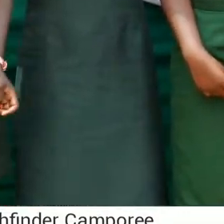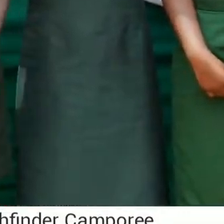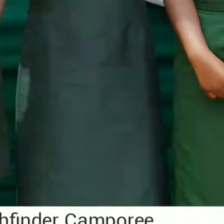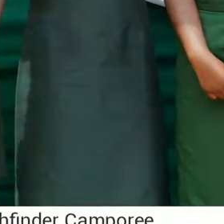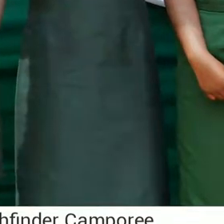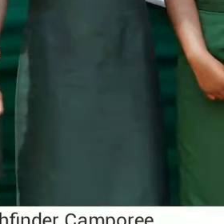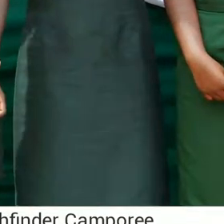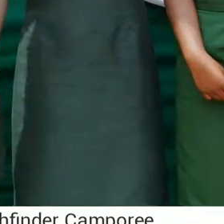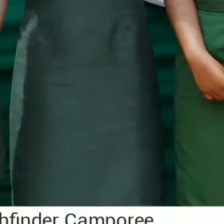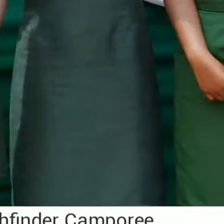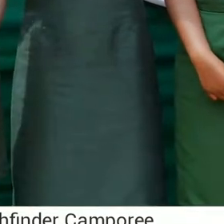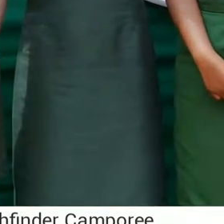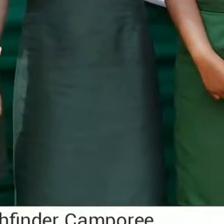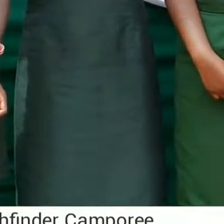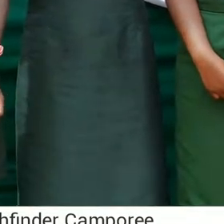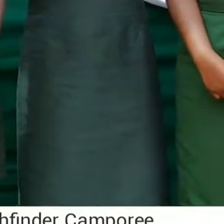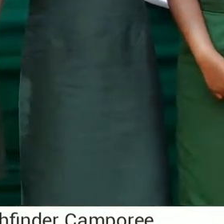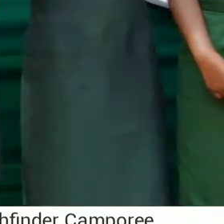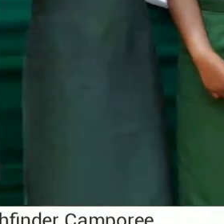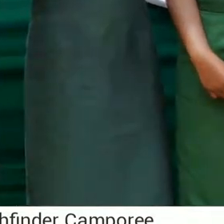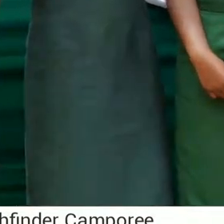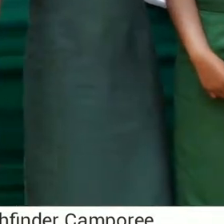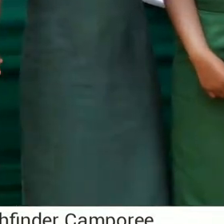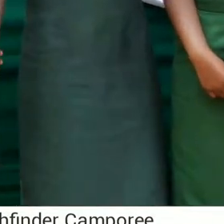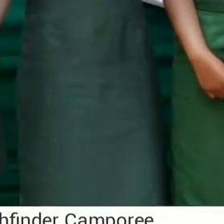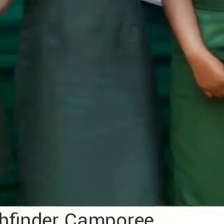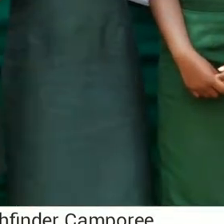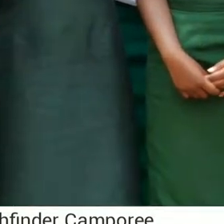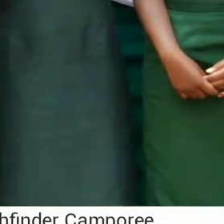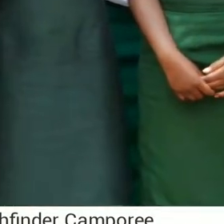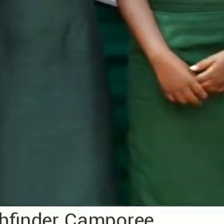Nikifananishe na nini? Kitu gani mwanadamu?